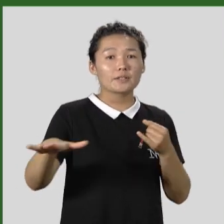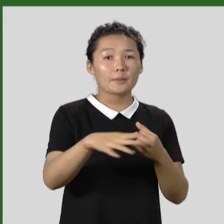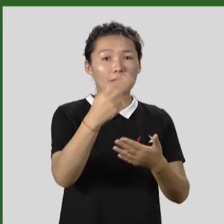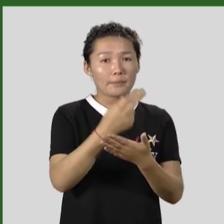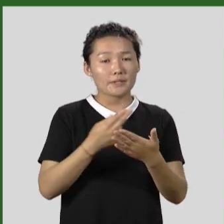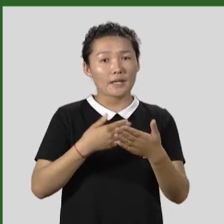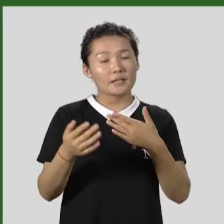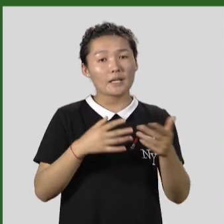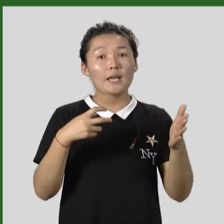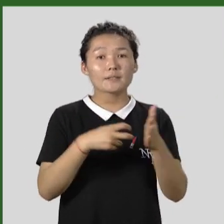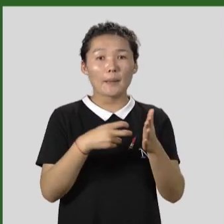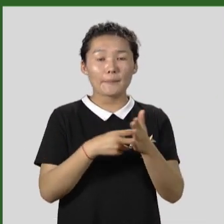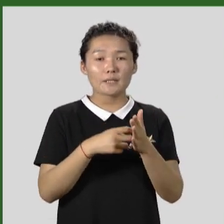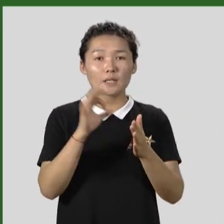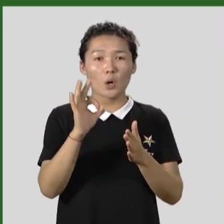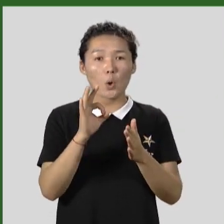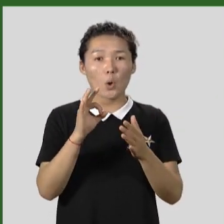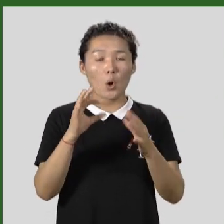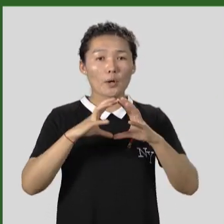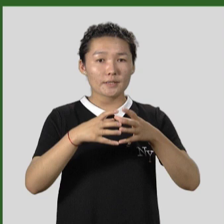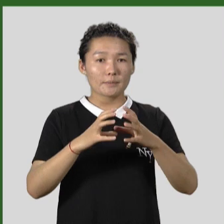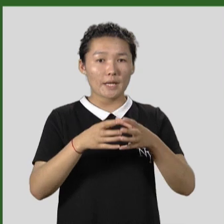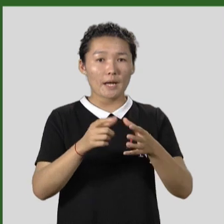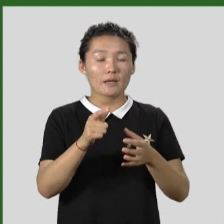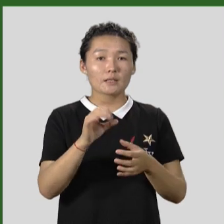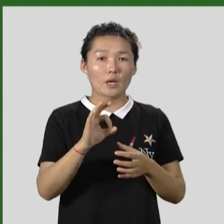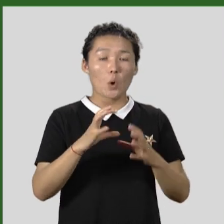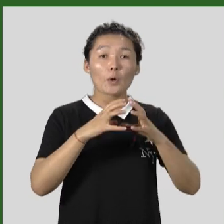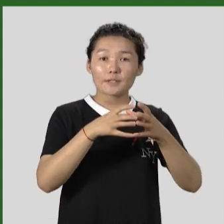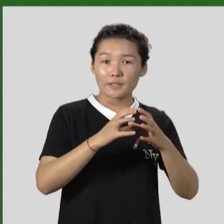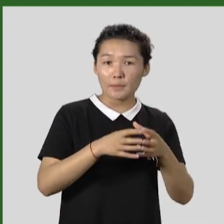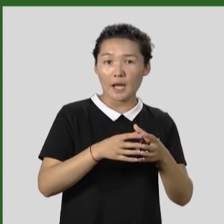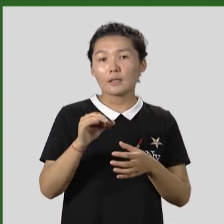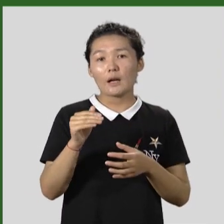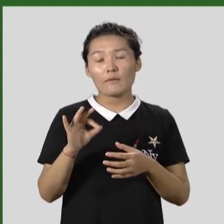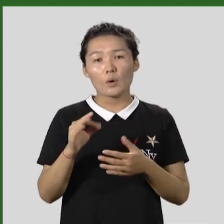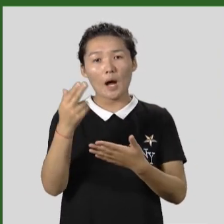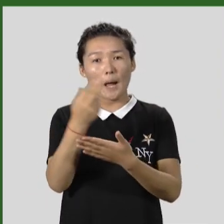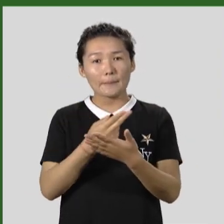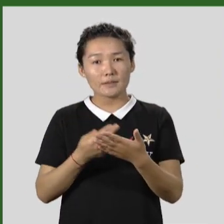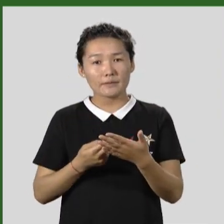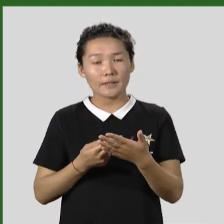о земле». «Гео» – «земля» и «графа» – «описывая».